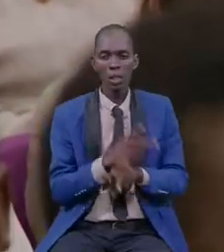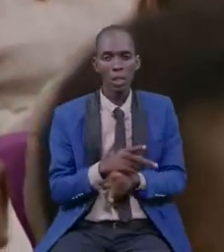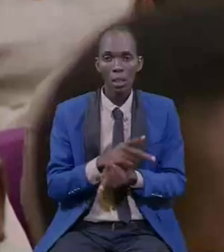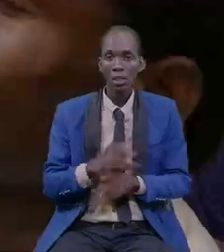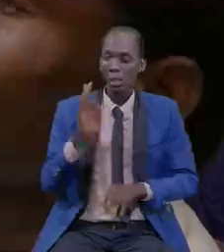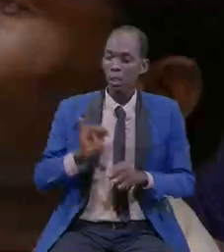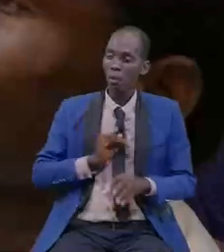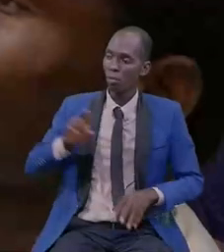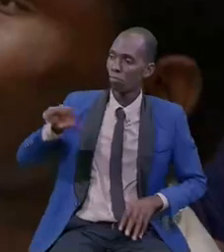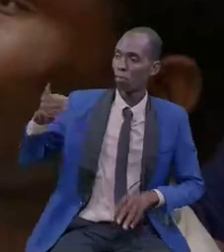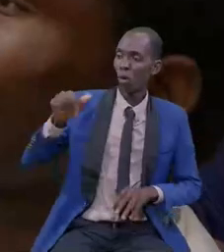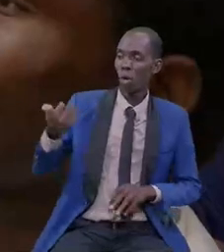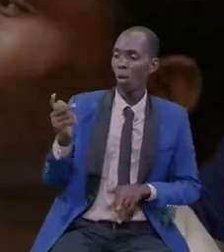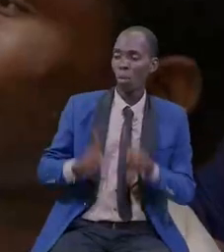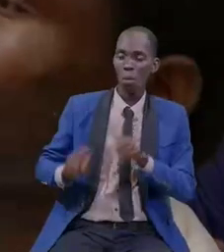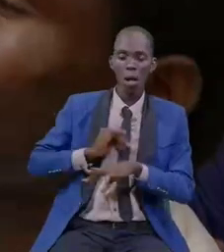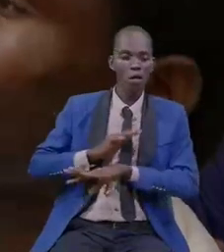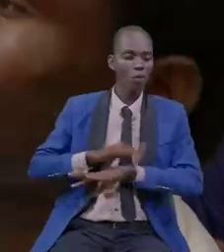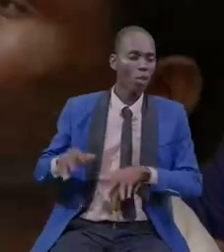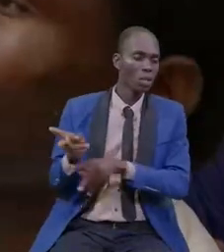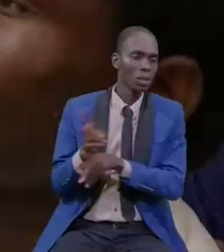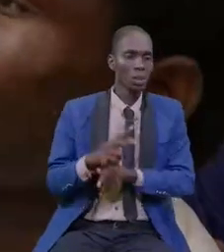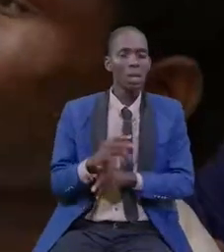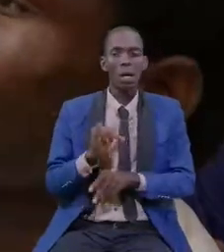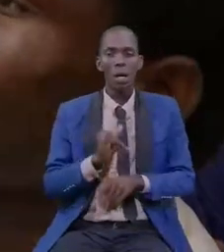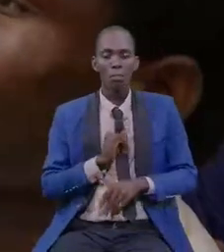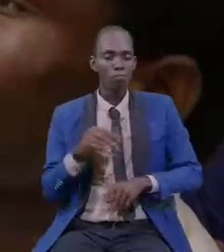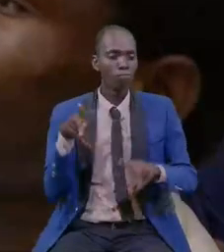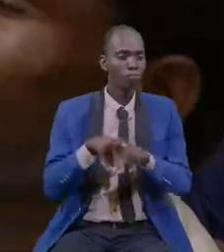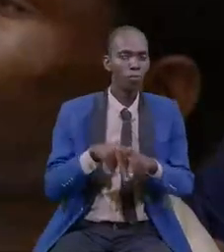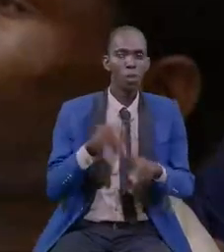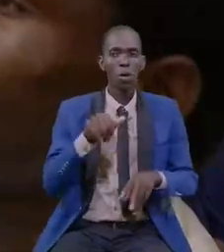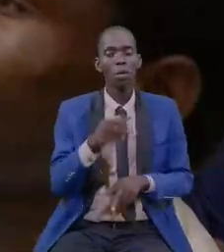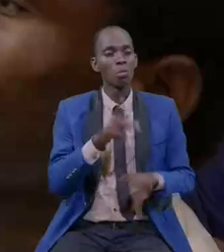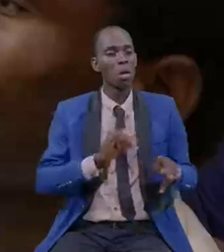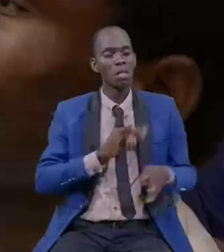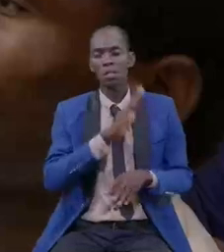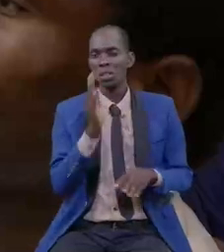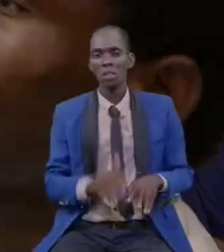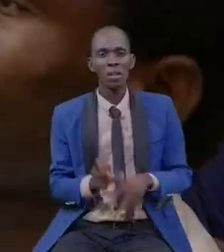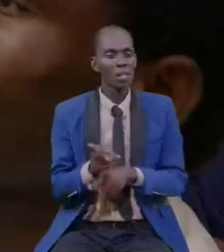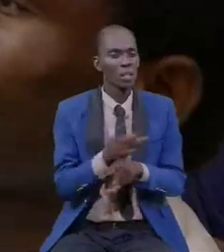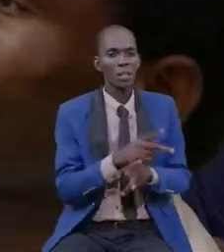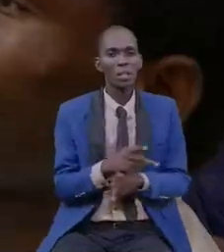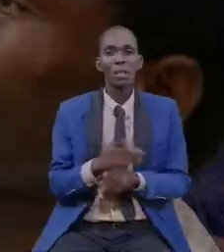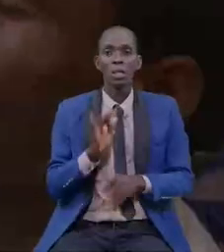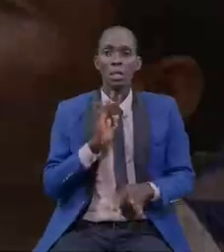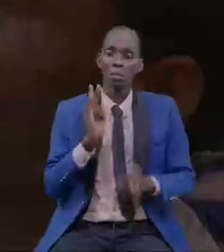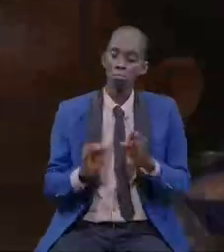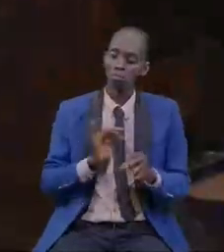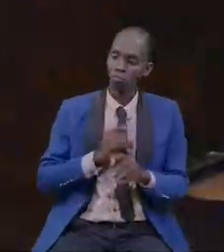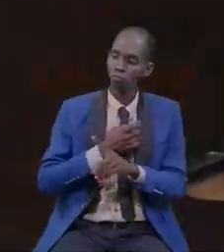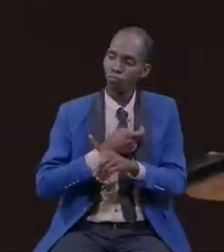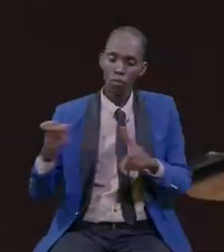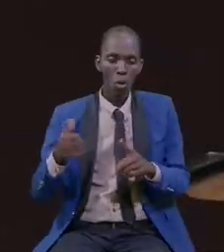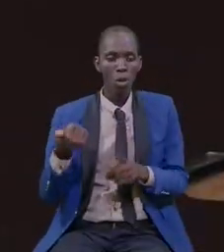insulter les gens il peut assolter les gens il peut essayer de pouvoir euh